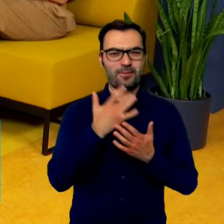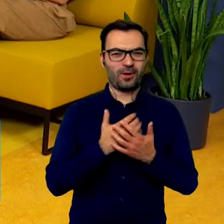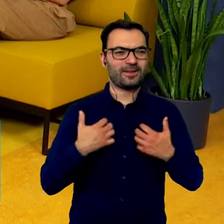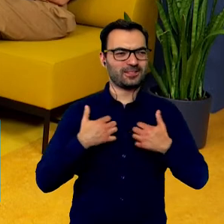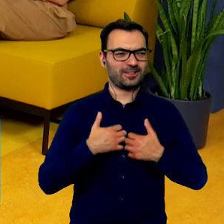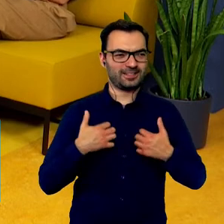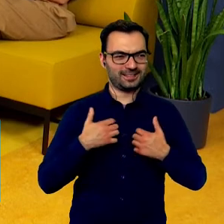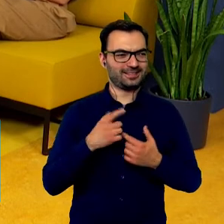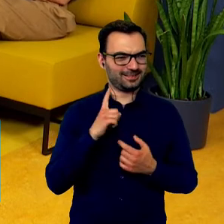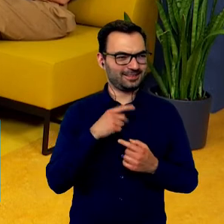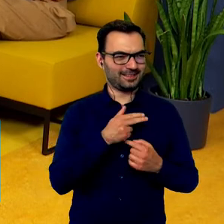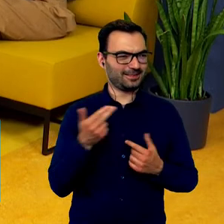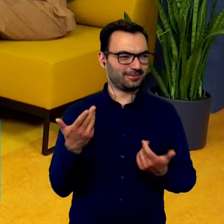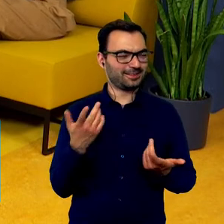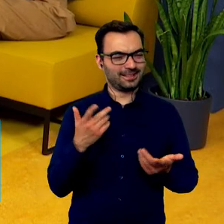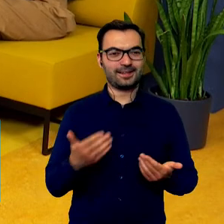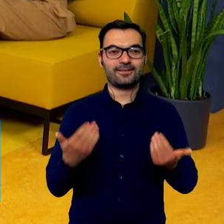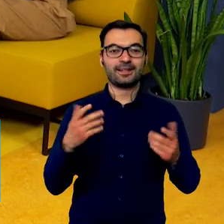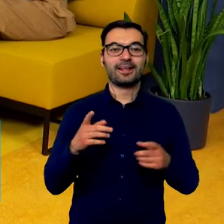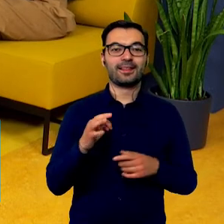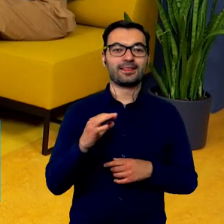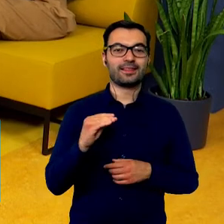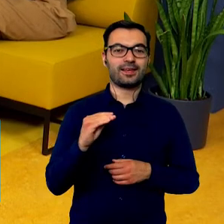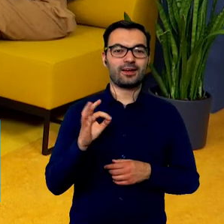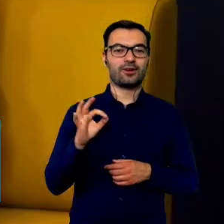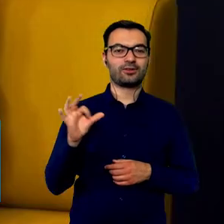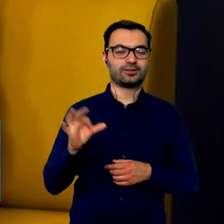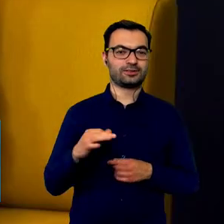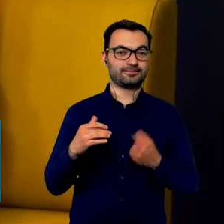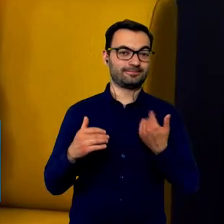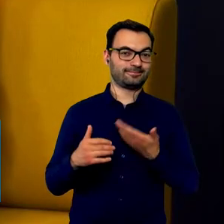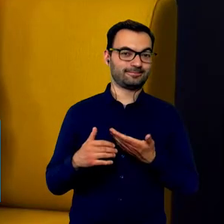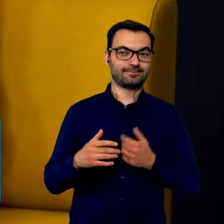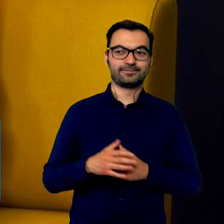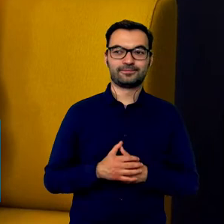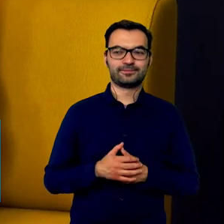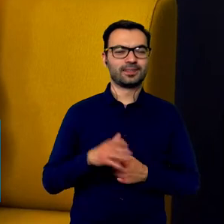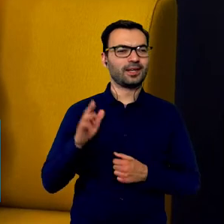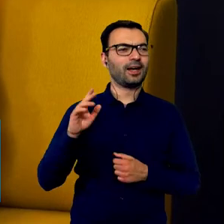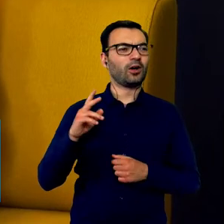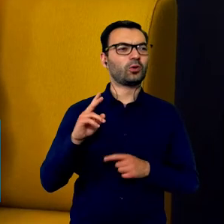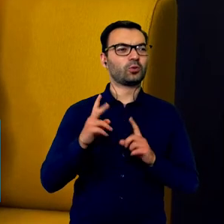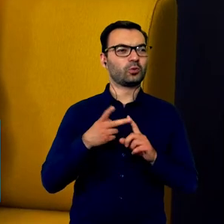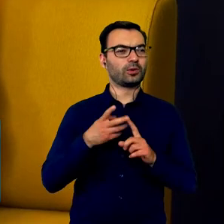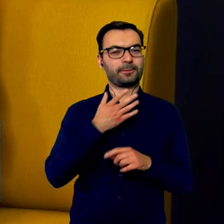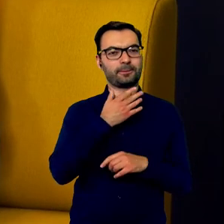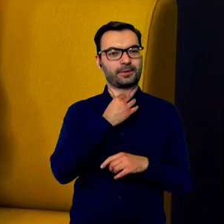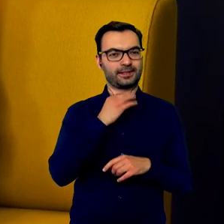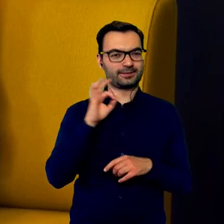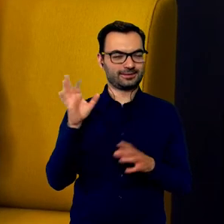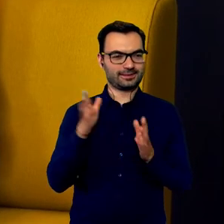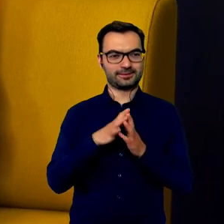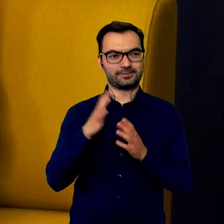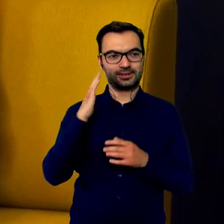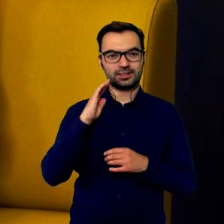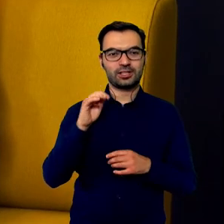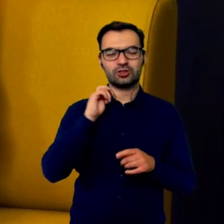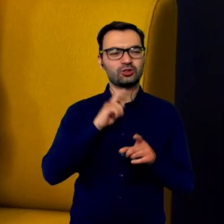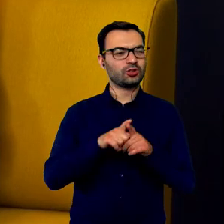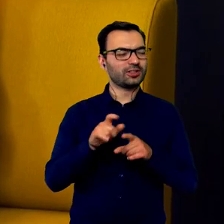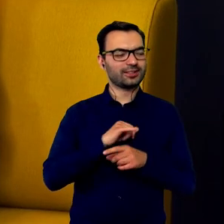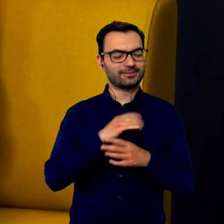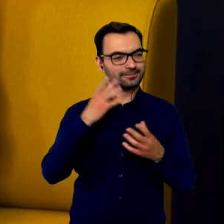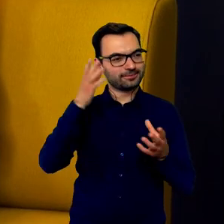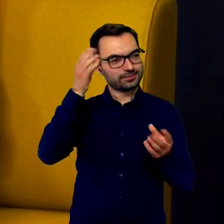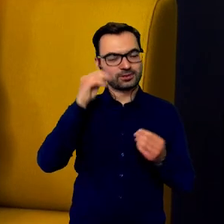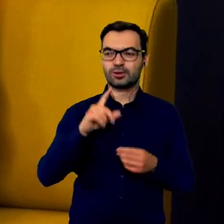Dzień dobry, witamy Panią w naszym studiu. Jest z nami Teoś, jeden z dwóch psów, które z Wami mieszkają. Jego siostra jak ma na imię?